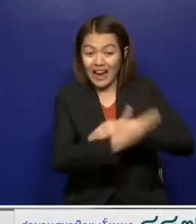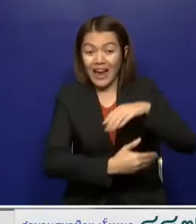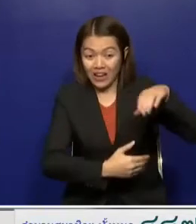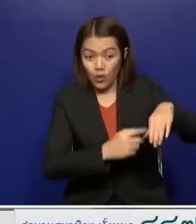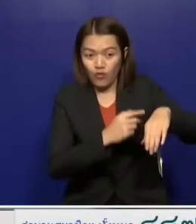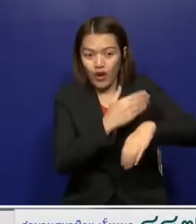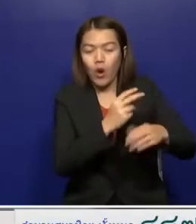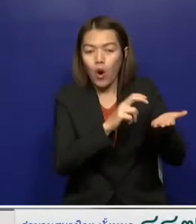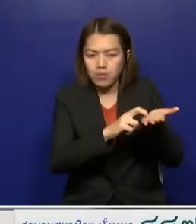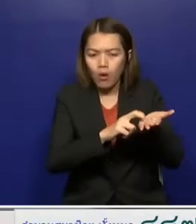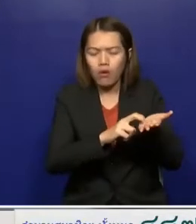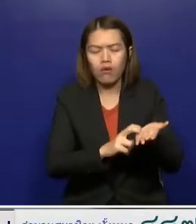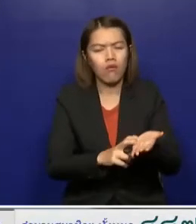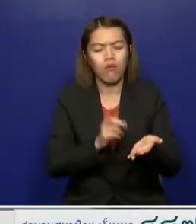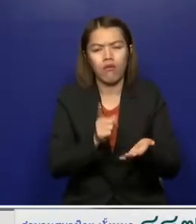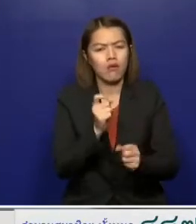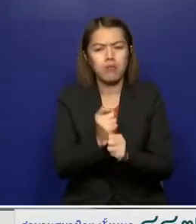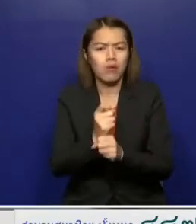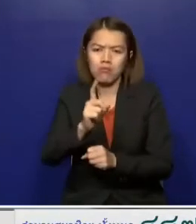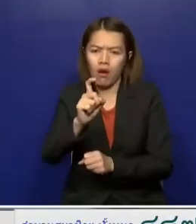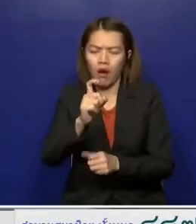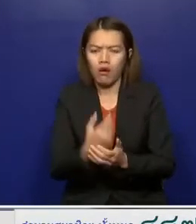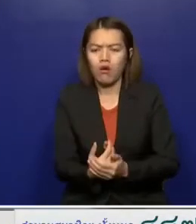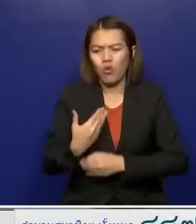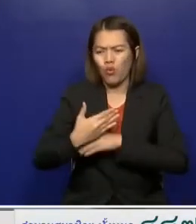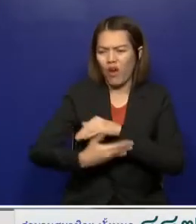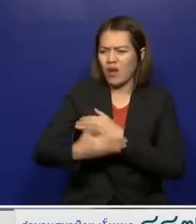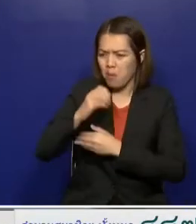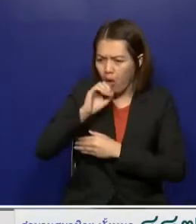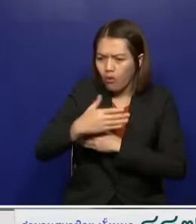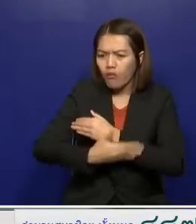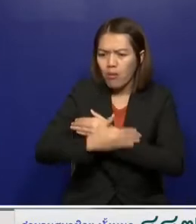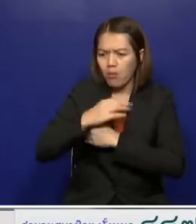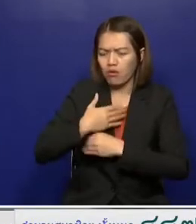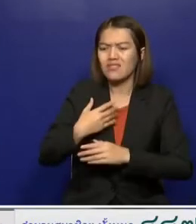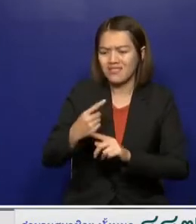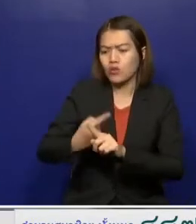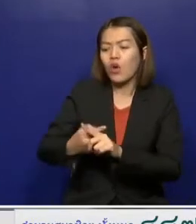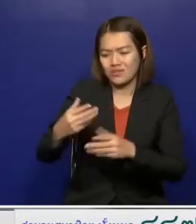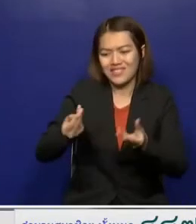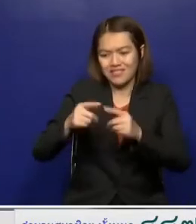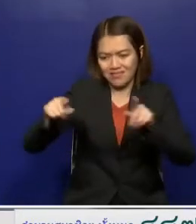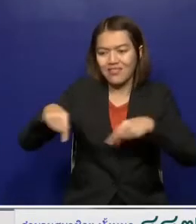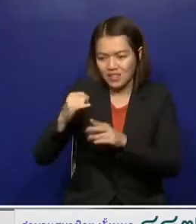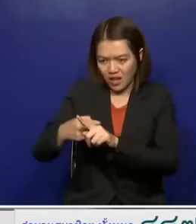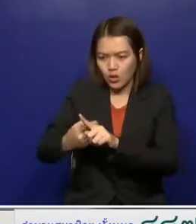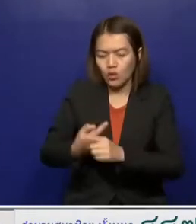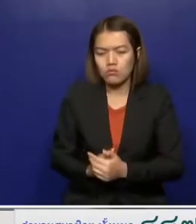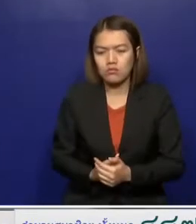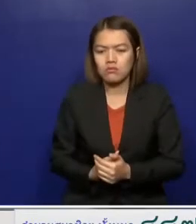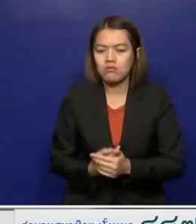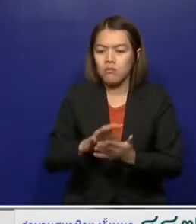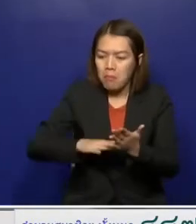ในข้อที่จิไมมทางทำได้ครับเพรรถไฟก็บอกว่าตองเช่าที่ก่อน แลวก็ยไม่ม Our อยู่บใหเช่า